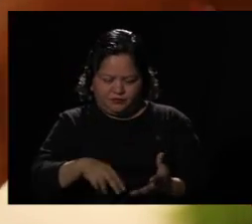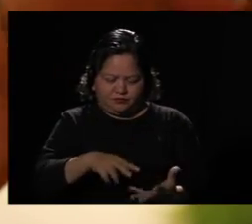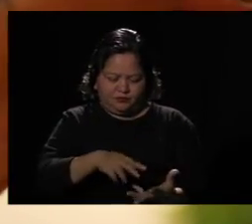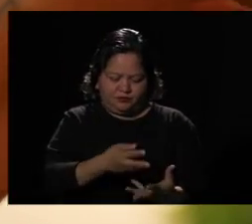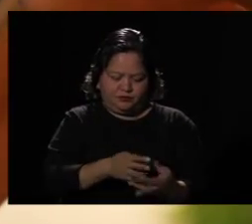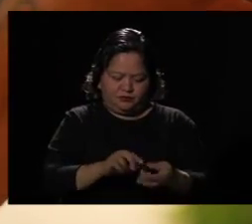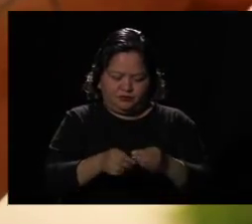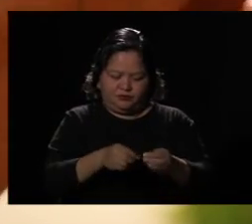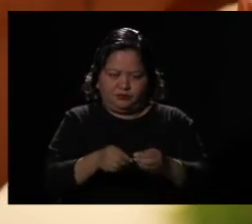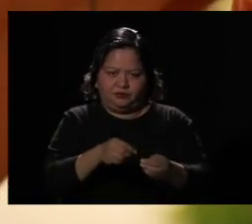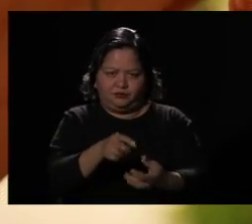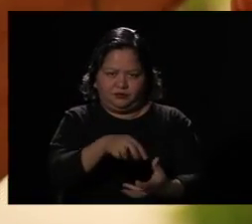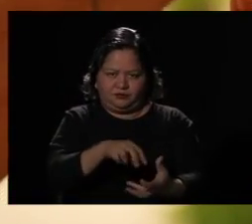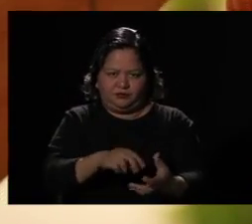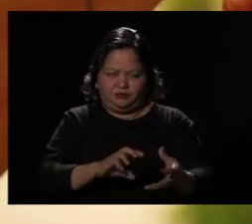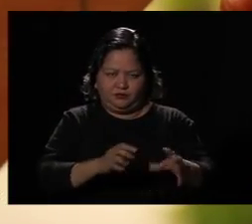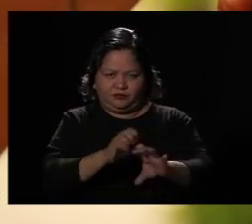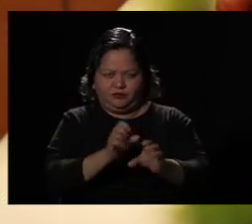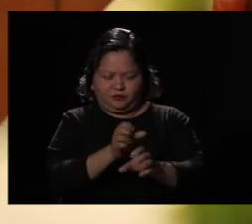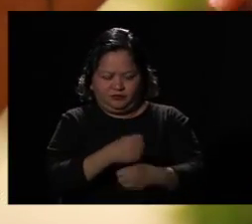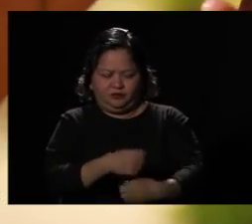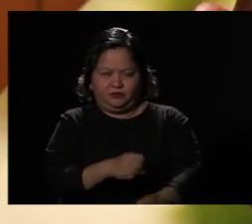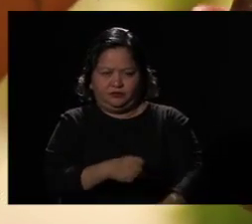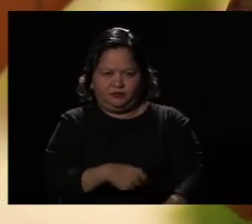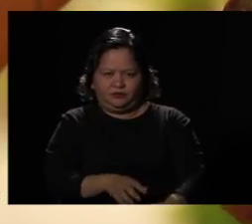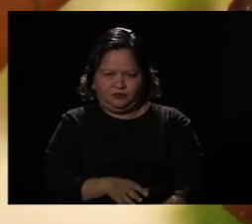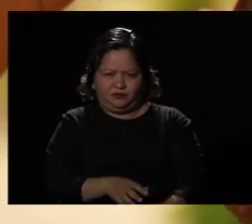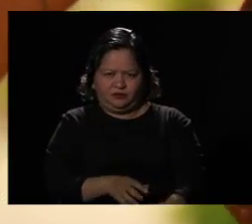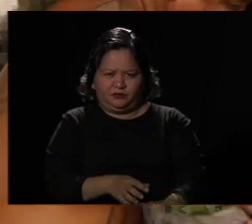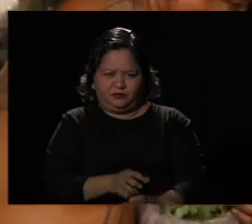Tsotgi iamot gi ipatot imalango.